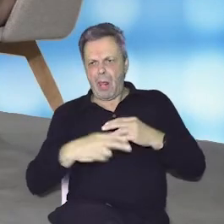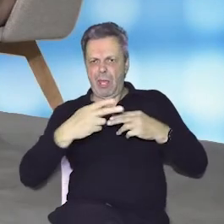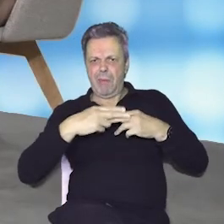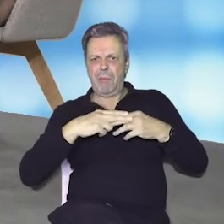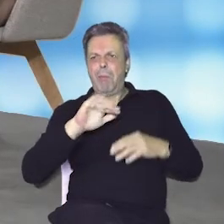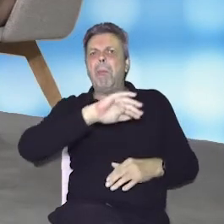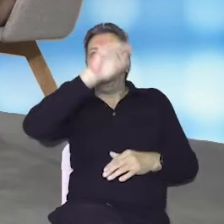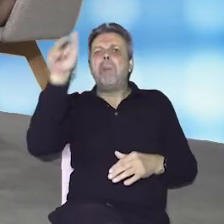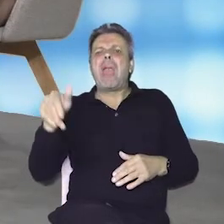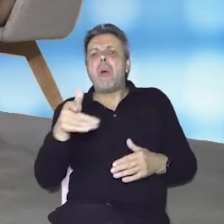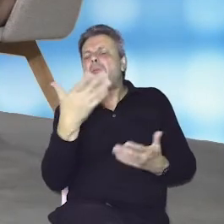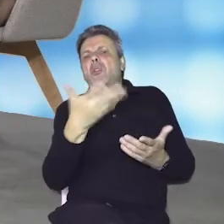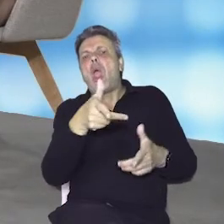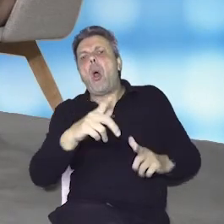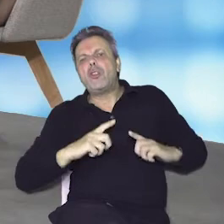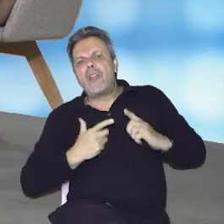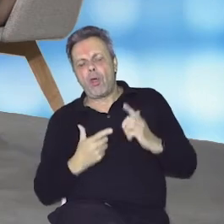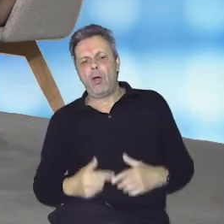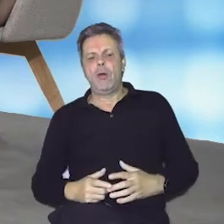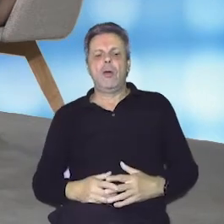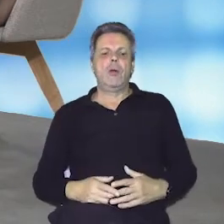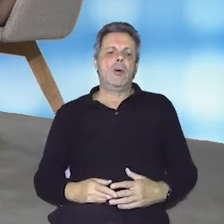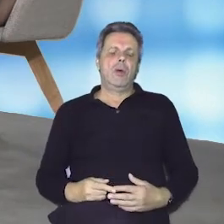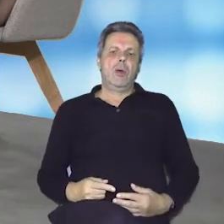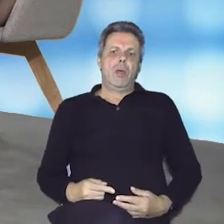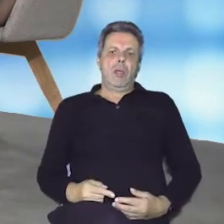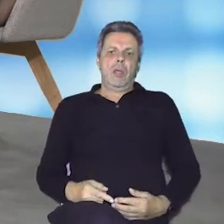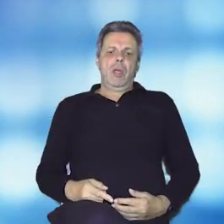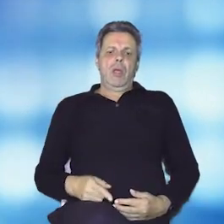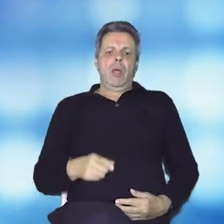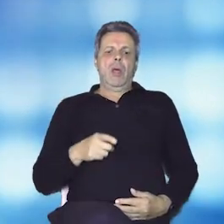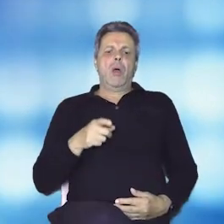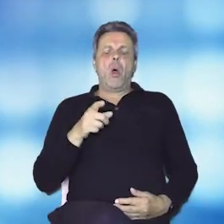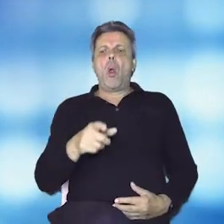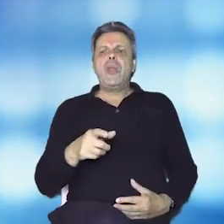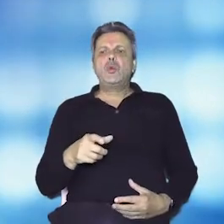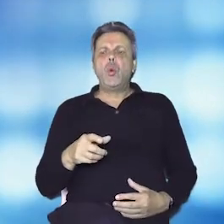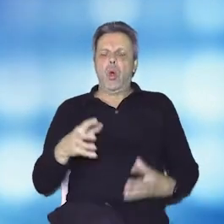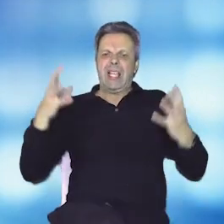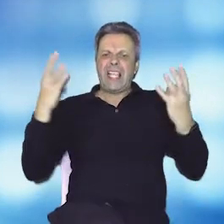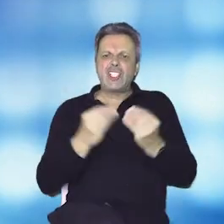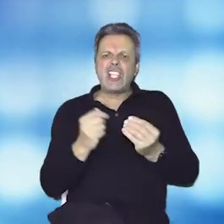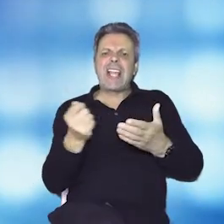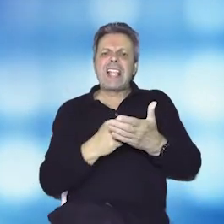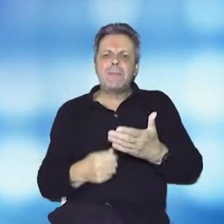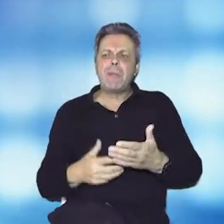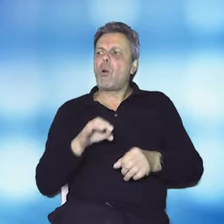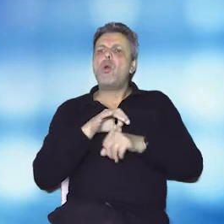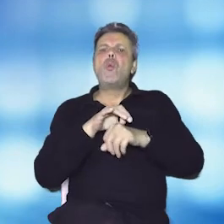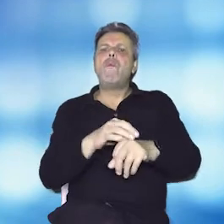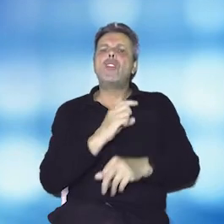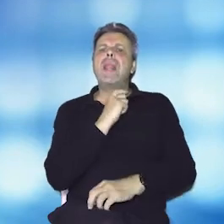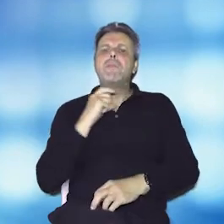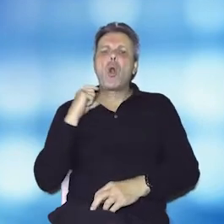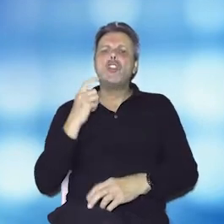brdu gdje je on živio. One su sažetak zapisa koji su vodili proroci